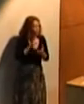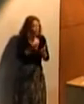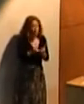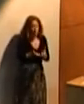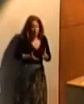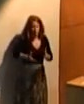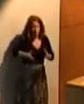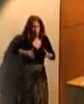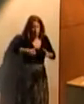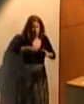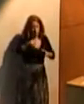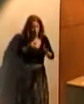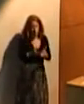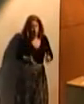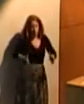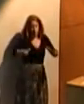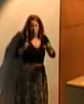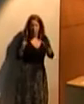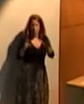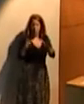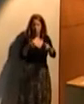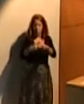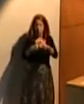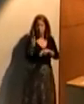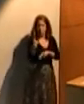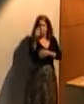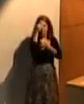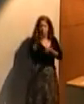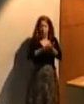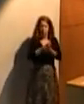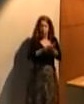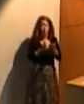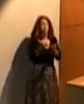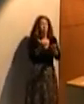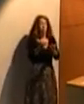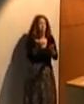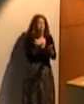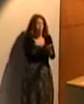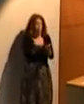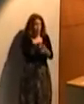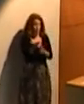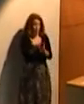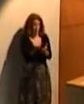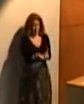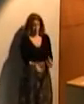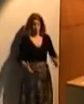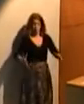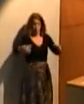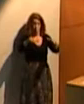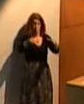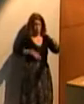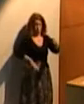vous trouverez le terme ça ne revient pas je suis désolé en récipient contenant donc arrondi rempli d'eau